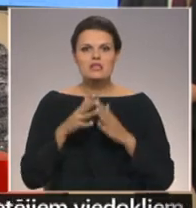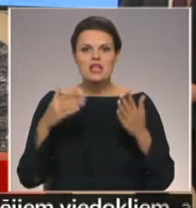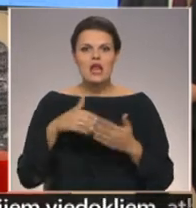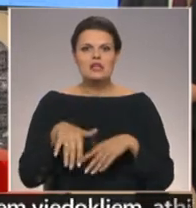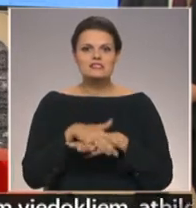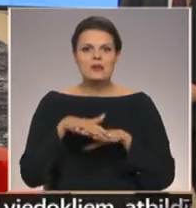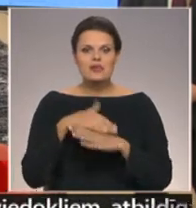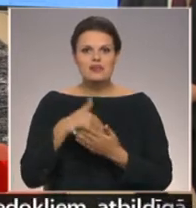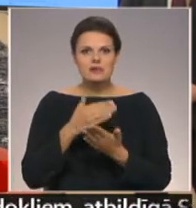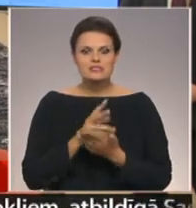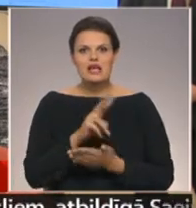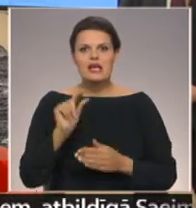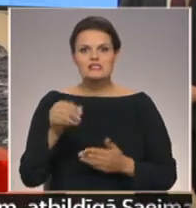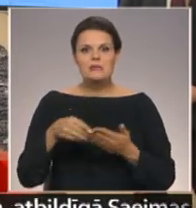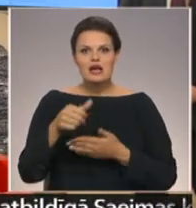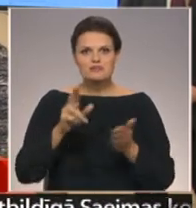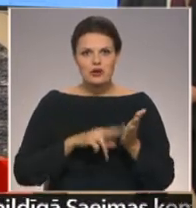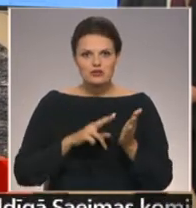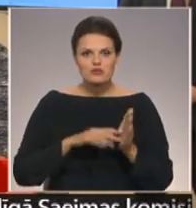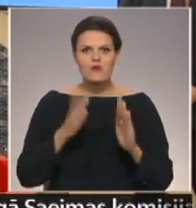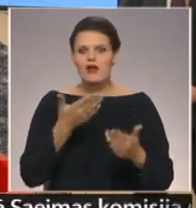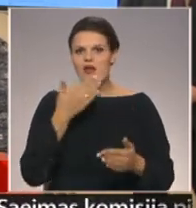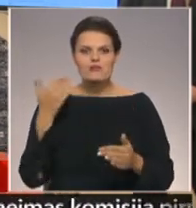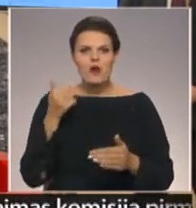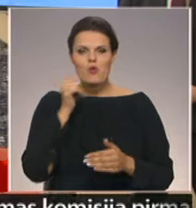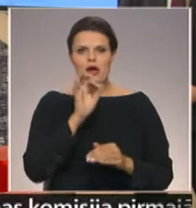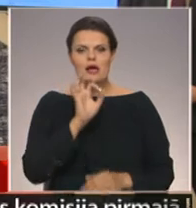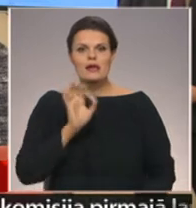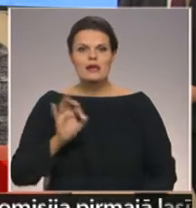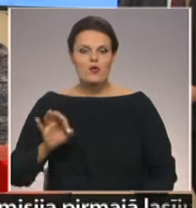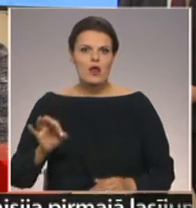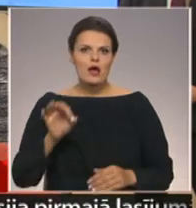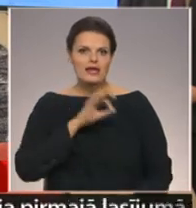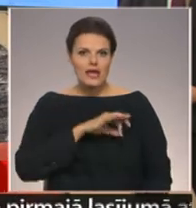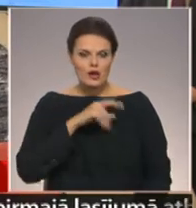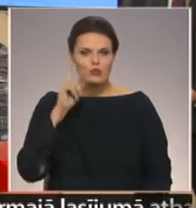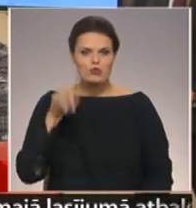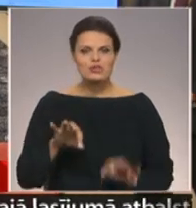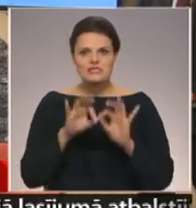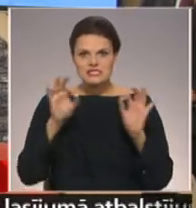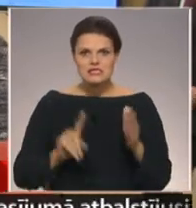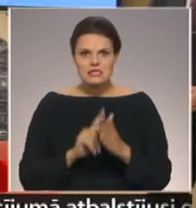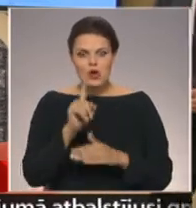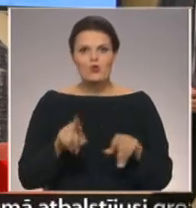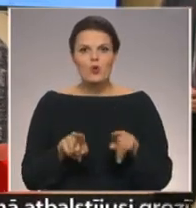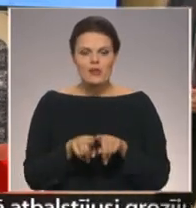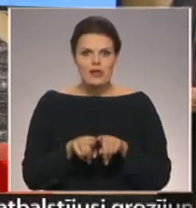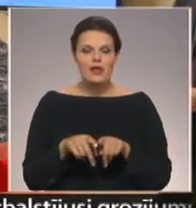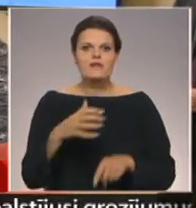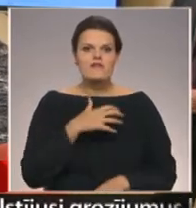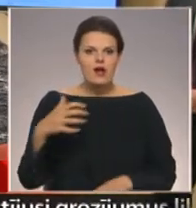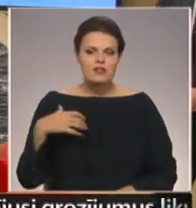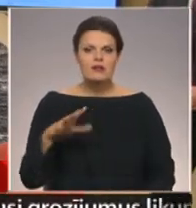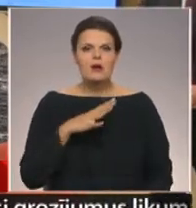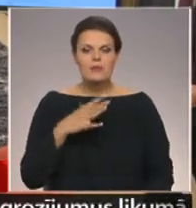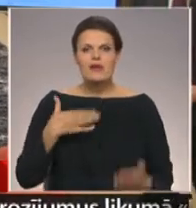nodokļa mazmaksātāji vai ar neregulāriem ienākumiem. Un, protams, ka sākotnēji arī valdībā